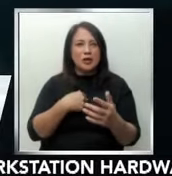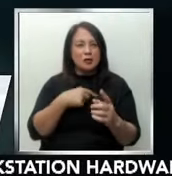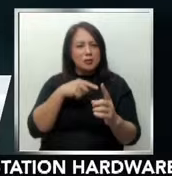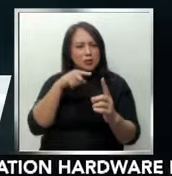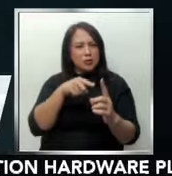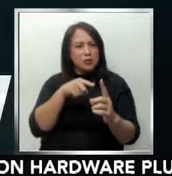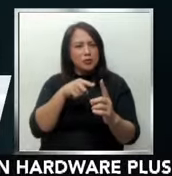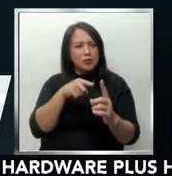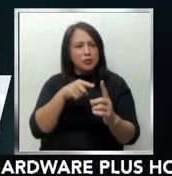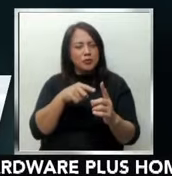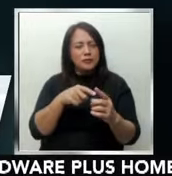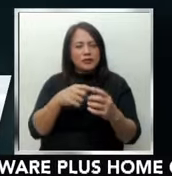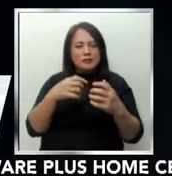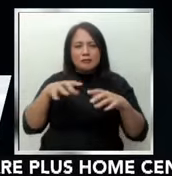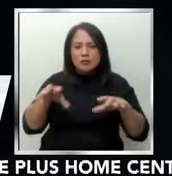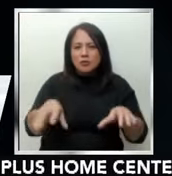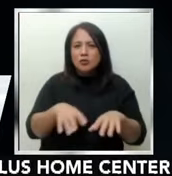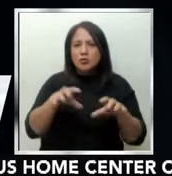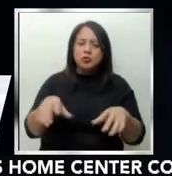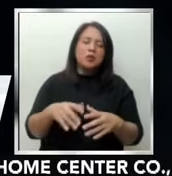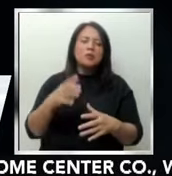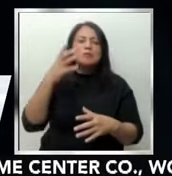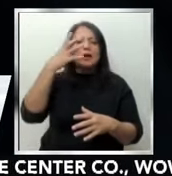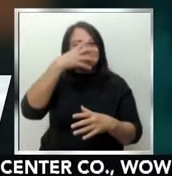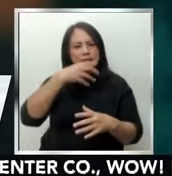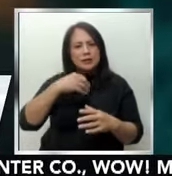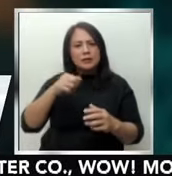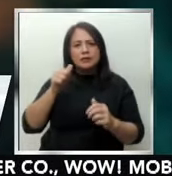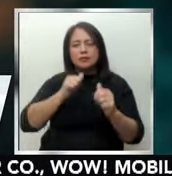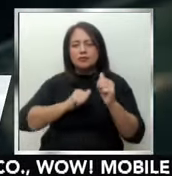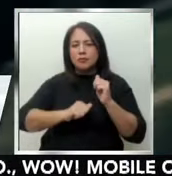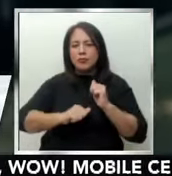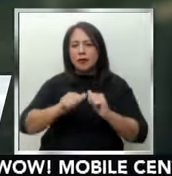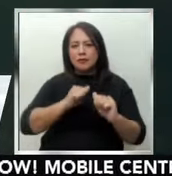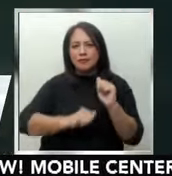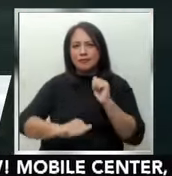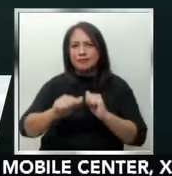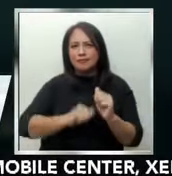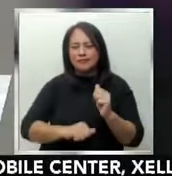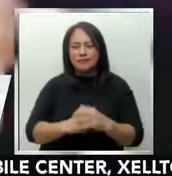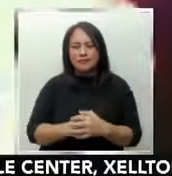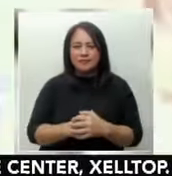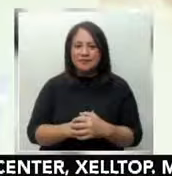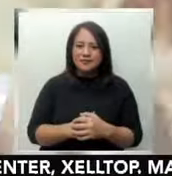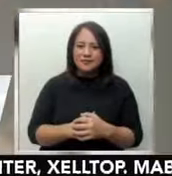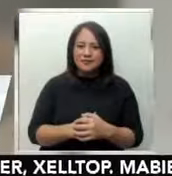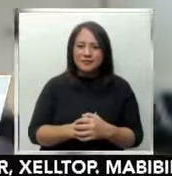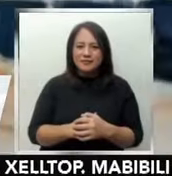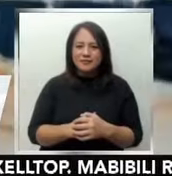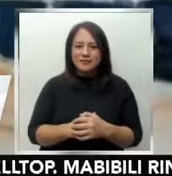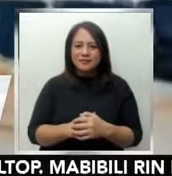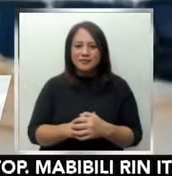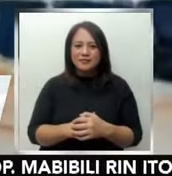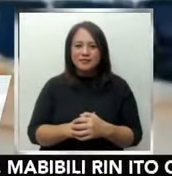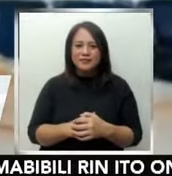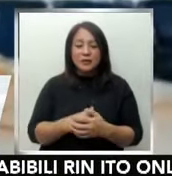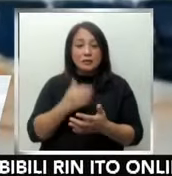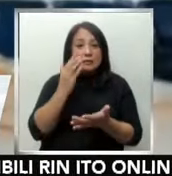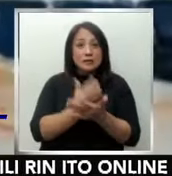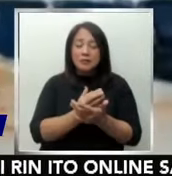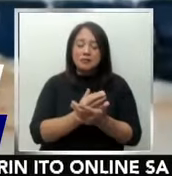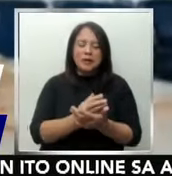pawis mapaganda lang ang kanilang action scenes Hindi kami nag until makuha